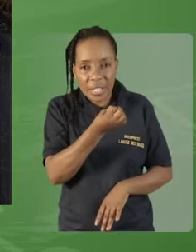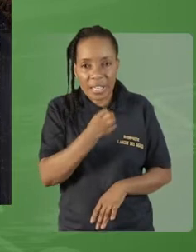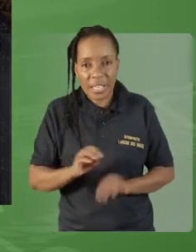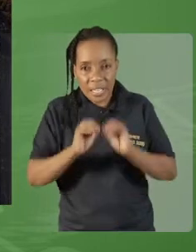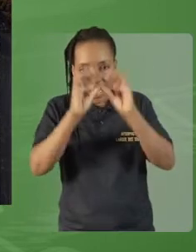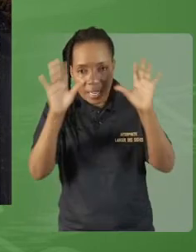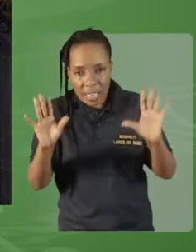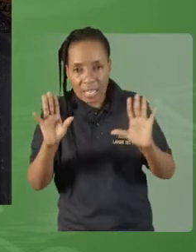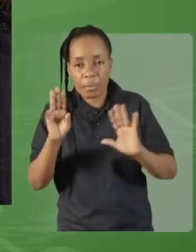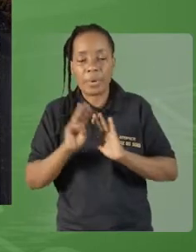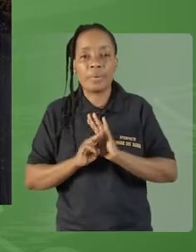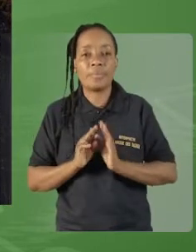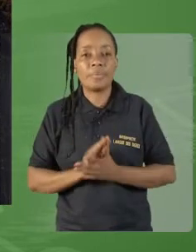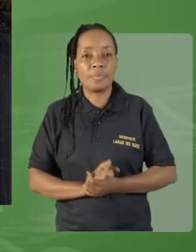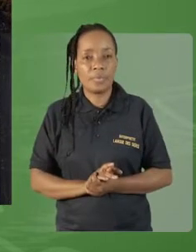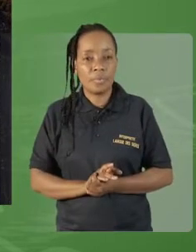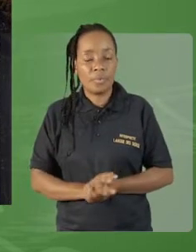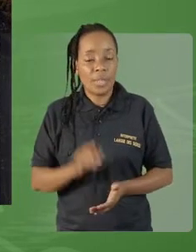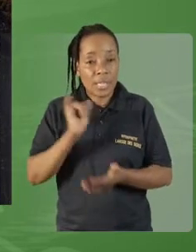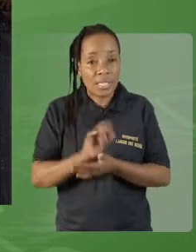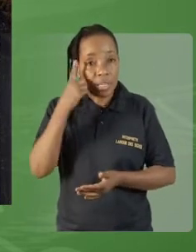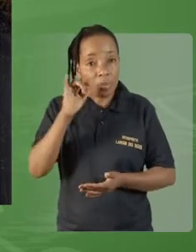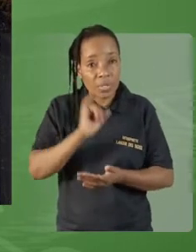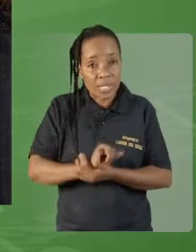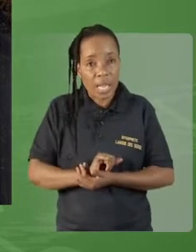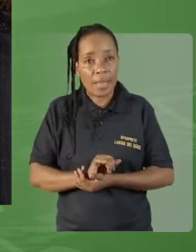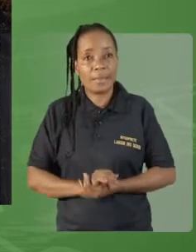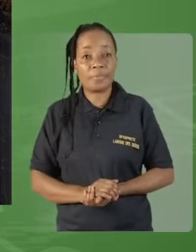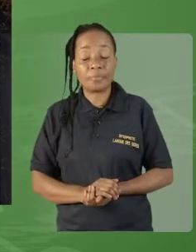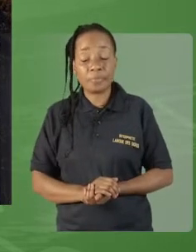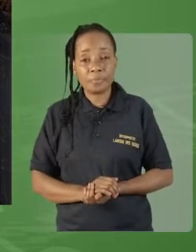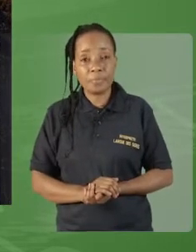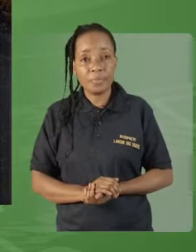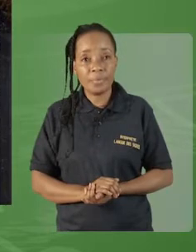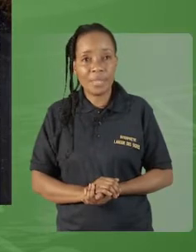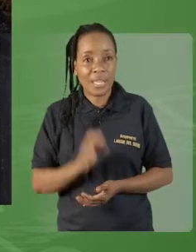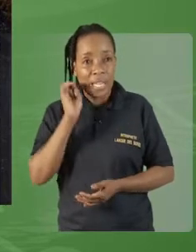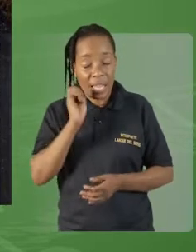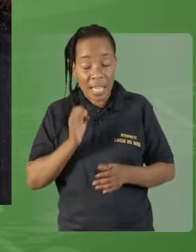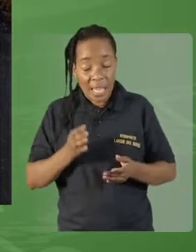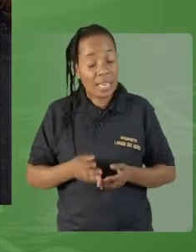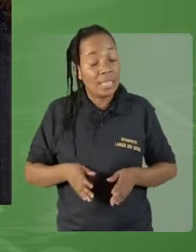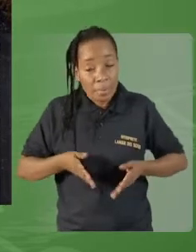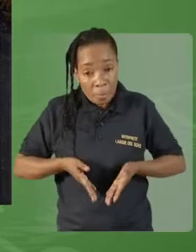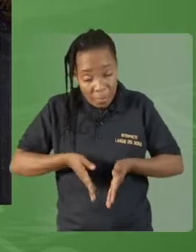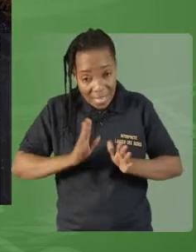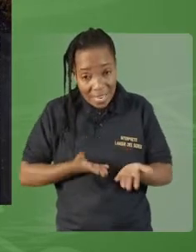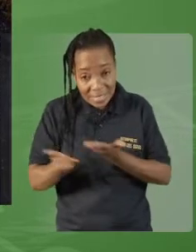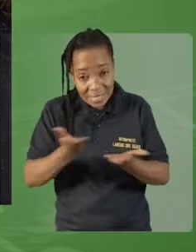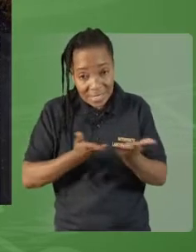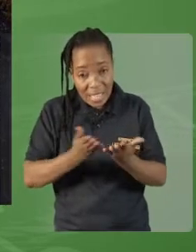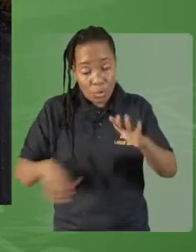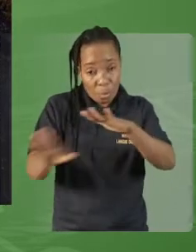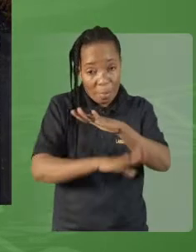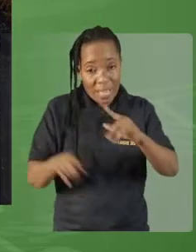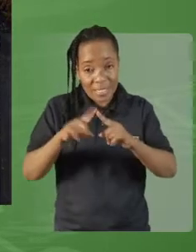discernement. Voilà pourquoi, en tant que faculté, elle sert de matrice à la science